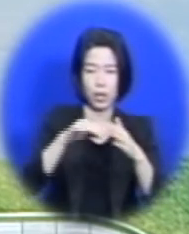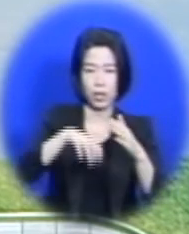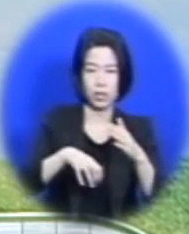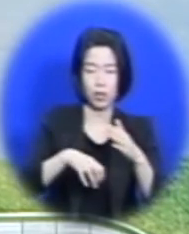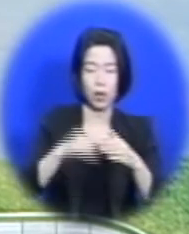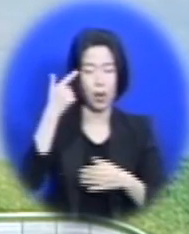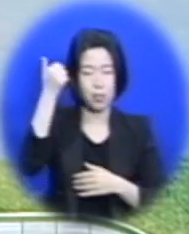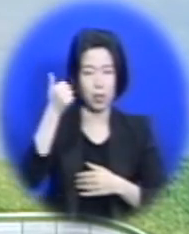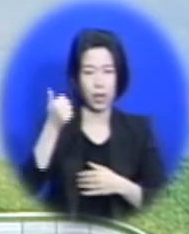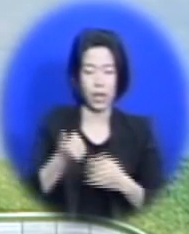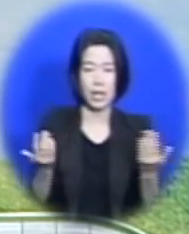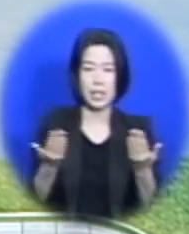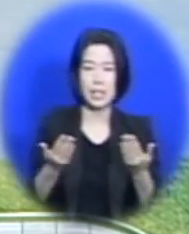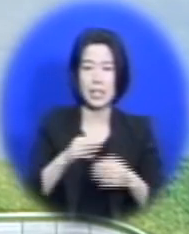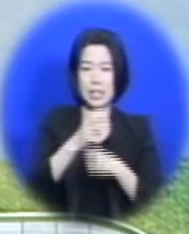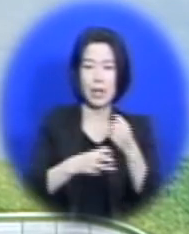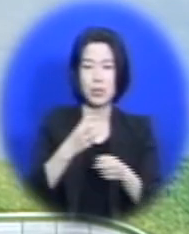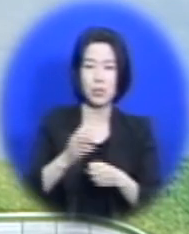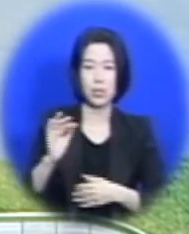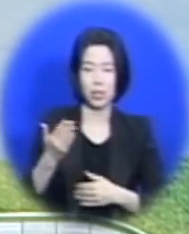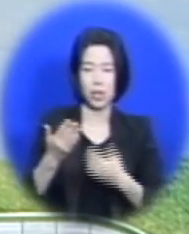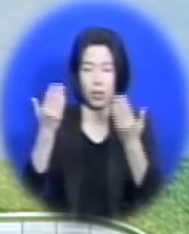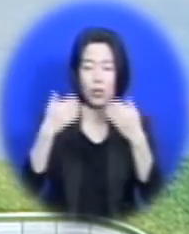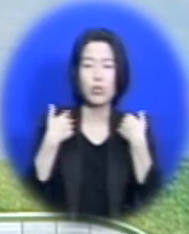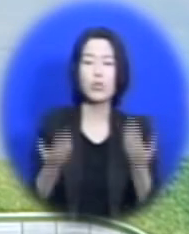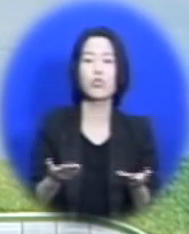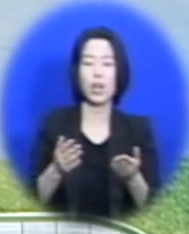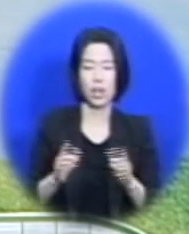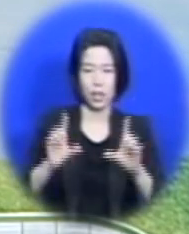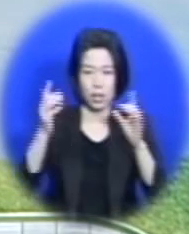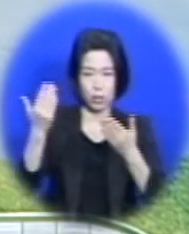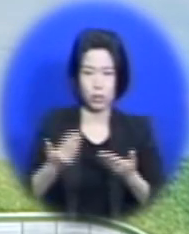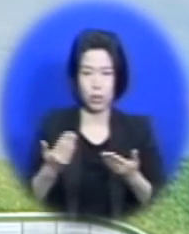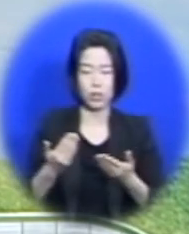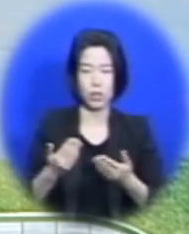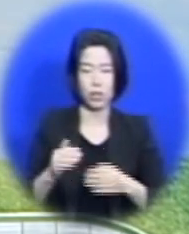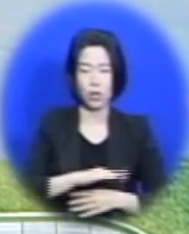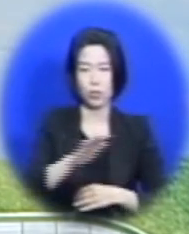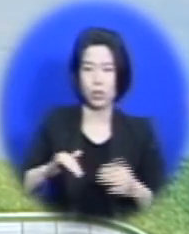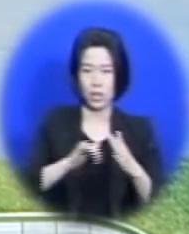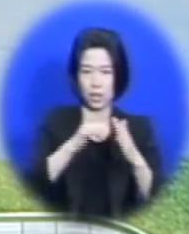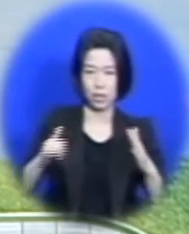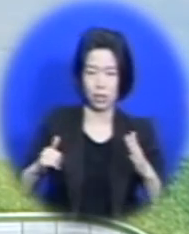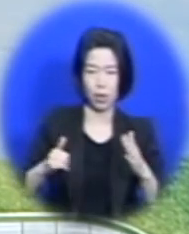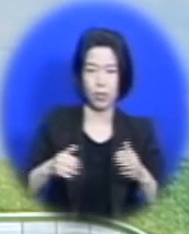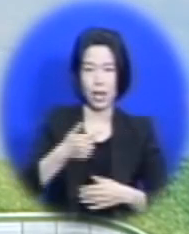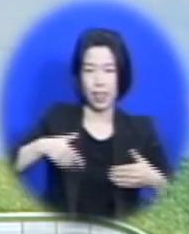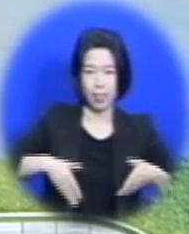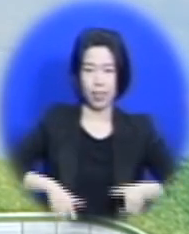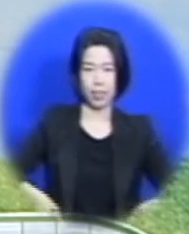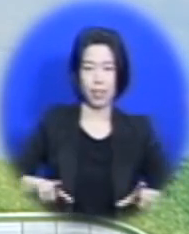목회한 지 30년이 된다고 휴가를 주셨어요. 그래서 저희 가족들이 저 남해안 쪽으로 휴가를